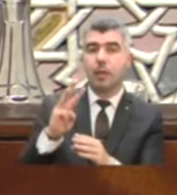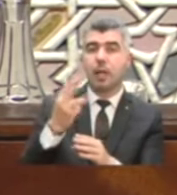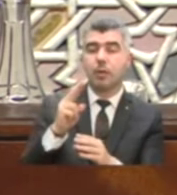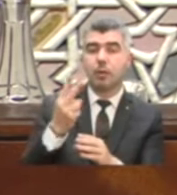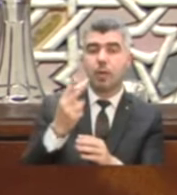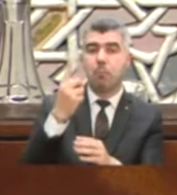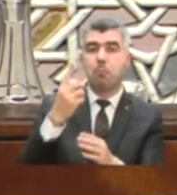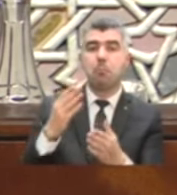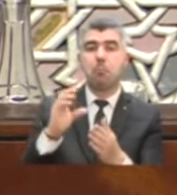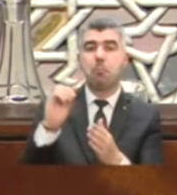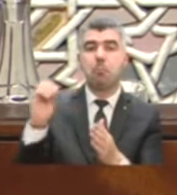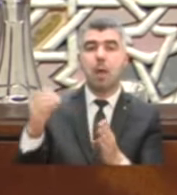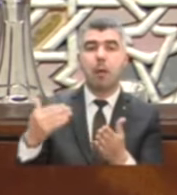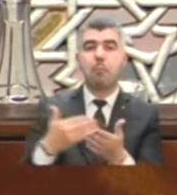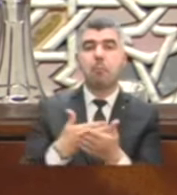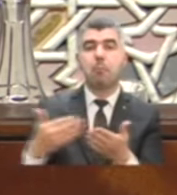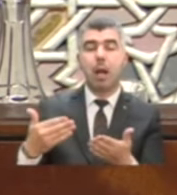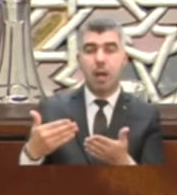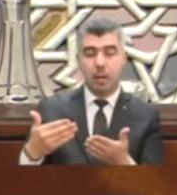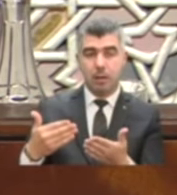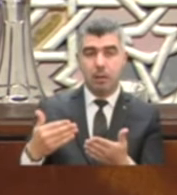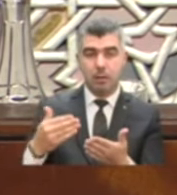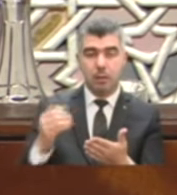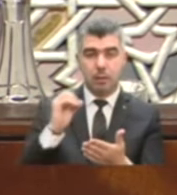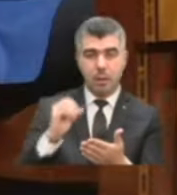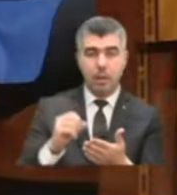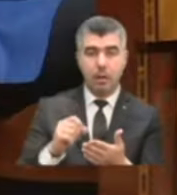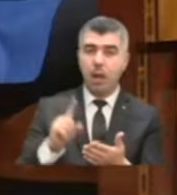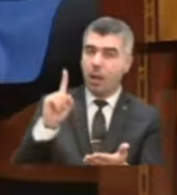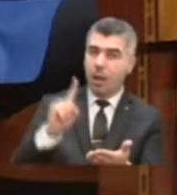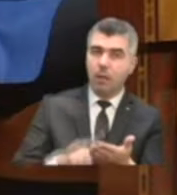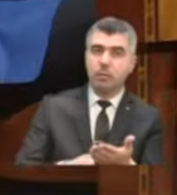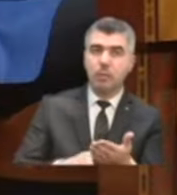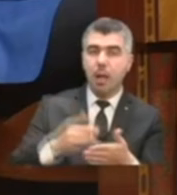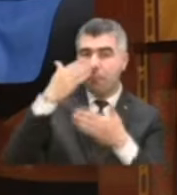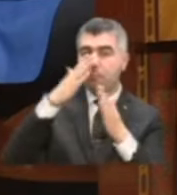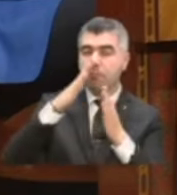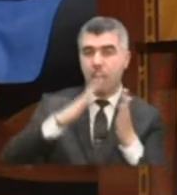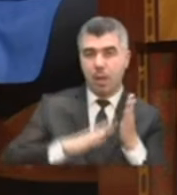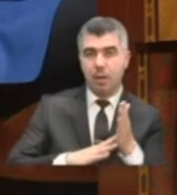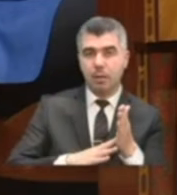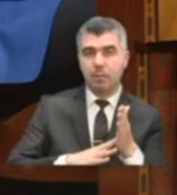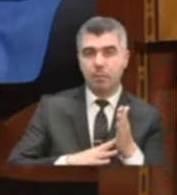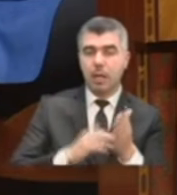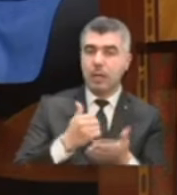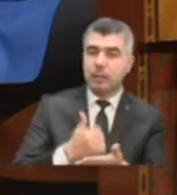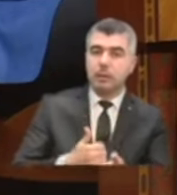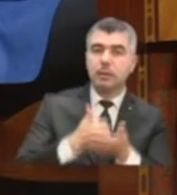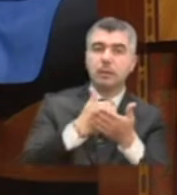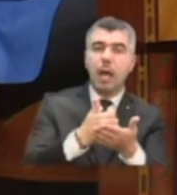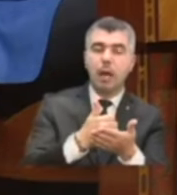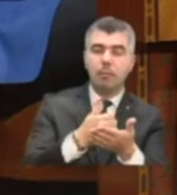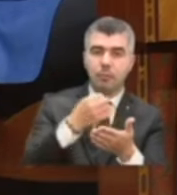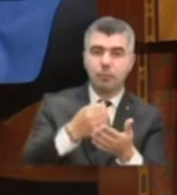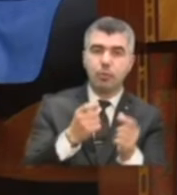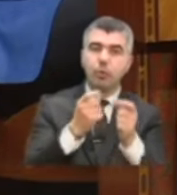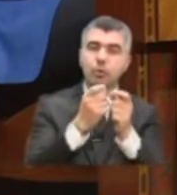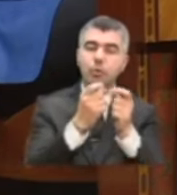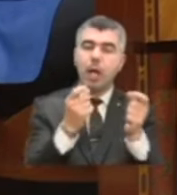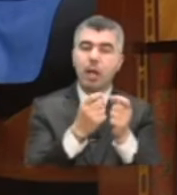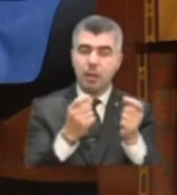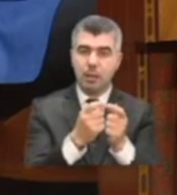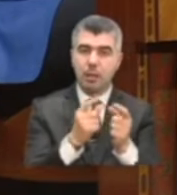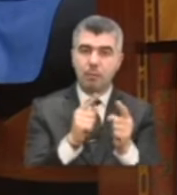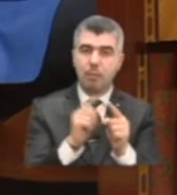من 100 مليار، ألا تستحق هذه الفئة أو هذه الفئة من المغاربة من دعم خاص لشركات